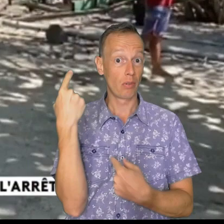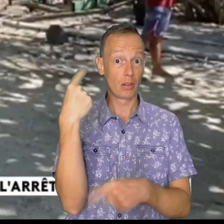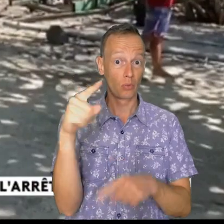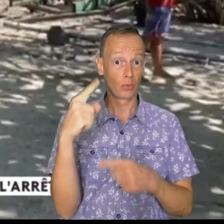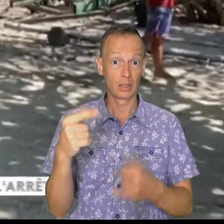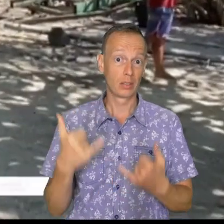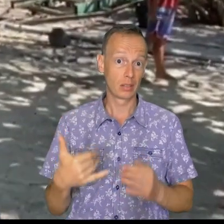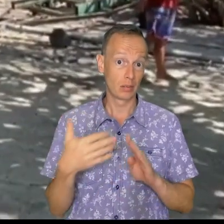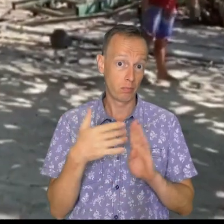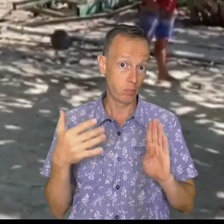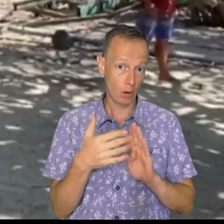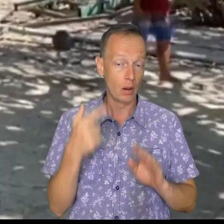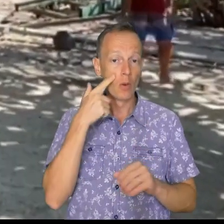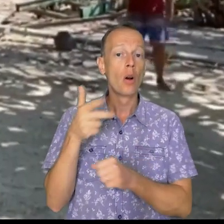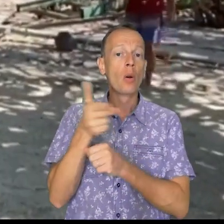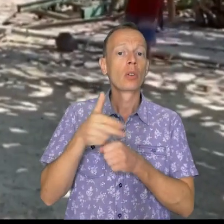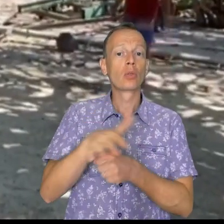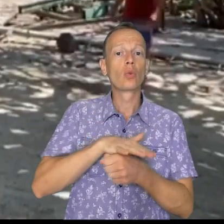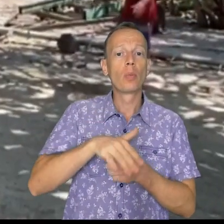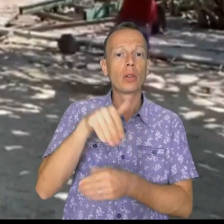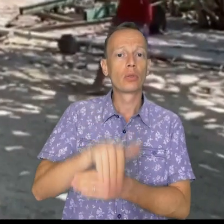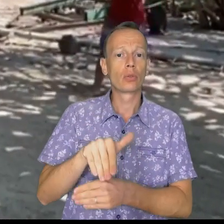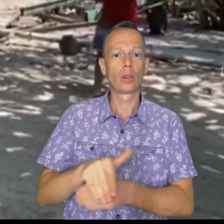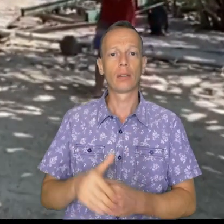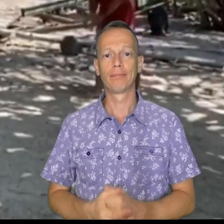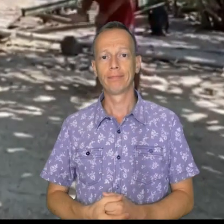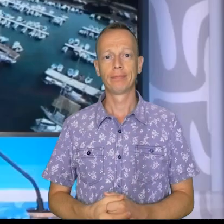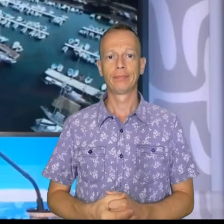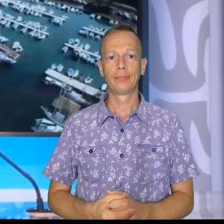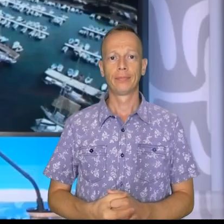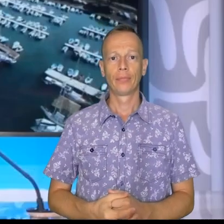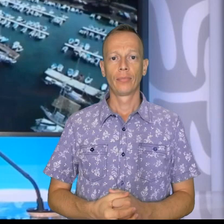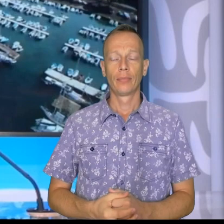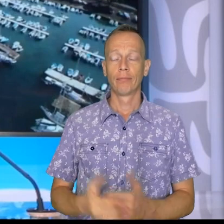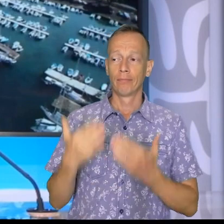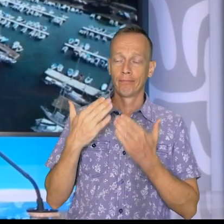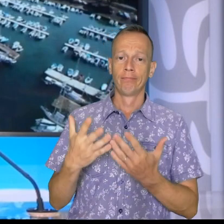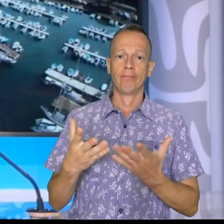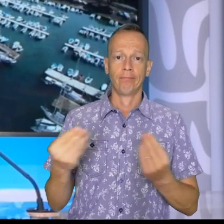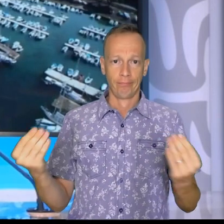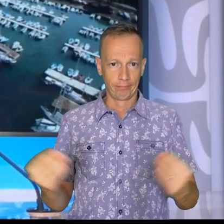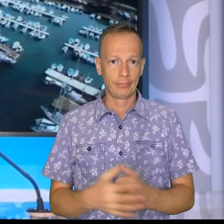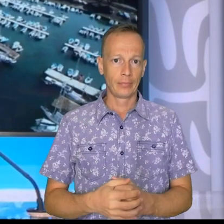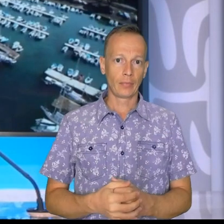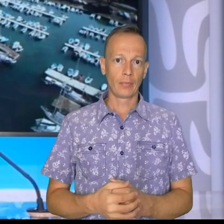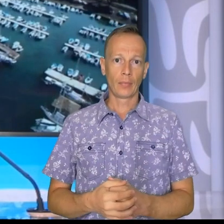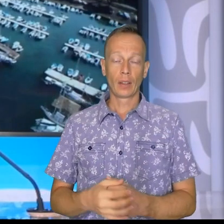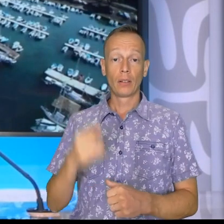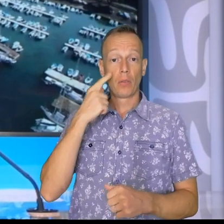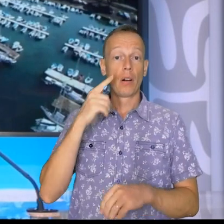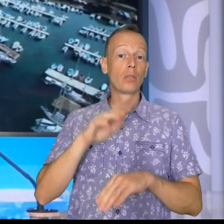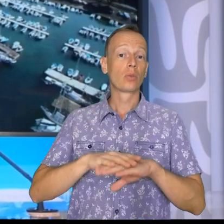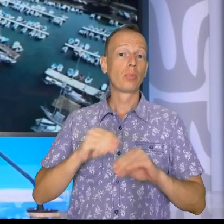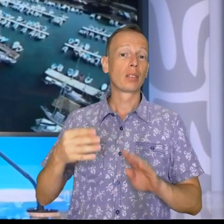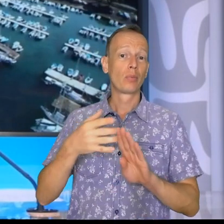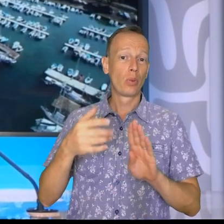tourisme ici à Bora. Le reportage complet ce soir dans nos journaux. Merci beaucoup Hayata Buluk pour ce point direct donc de